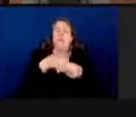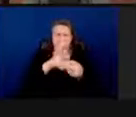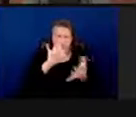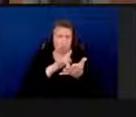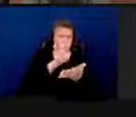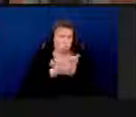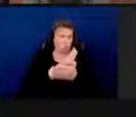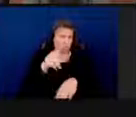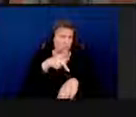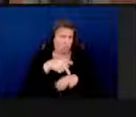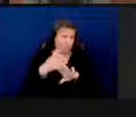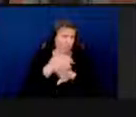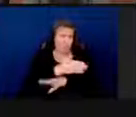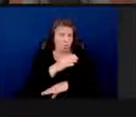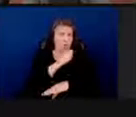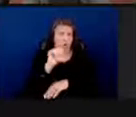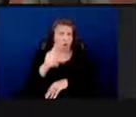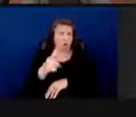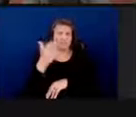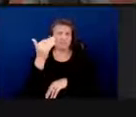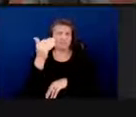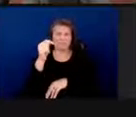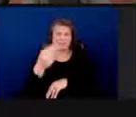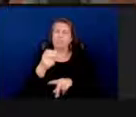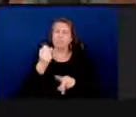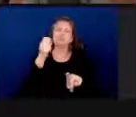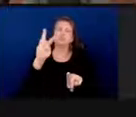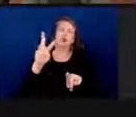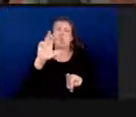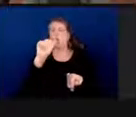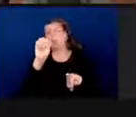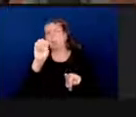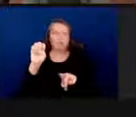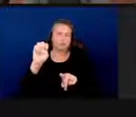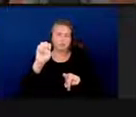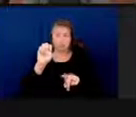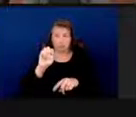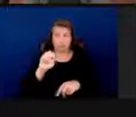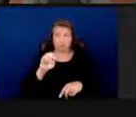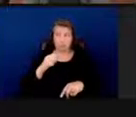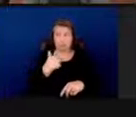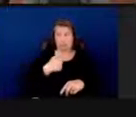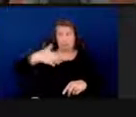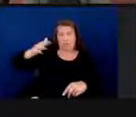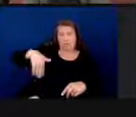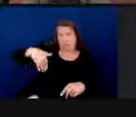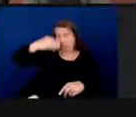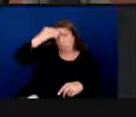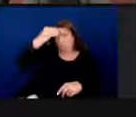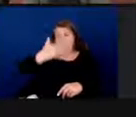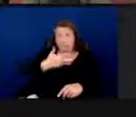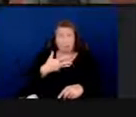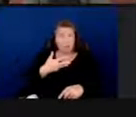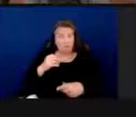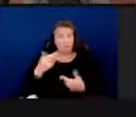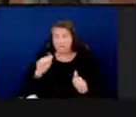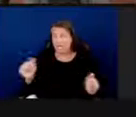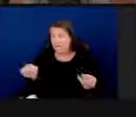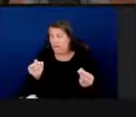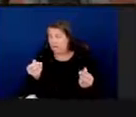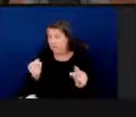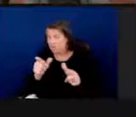تعقب حول مسألة 15 من أكتوبر بما أن